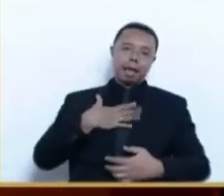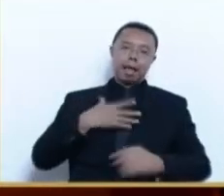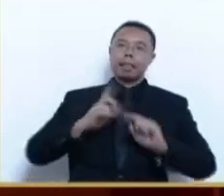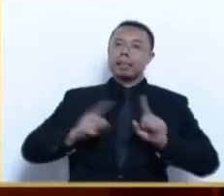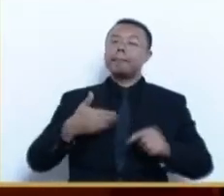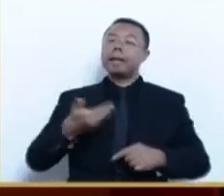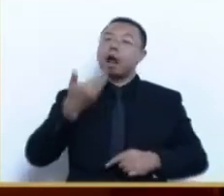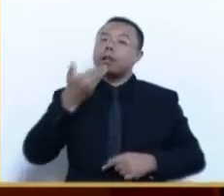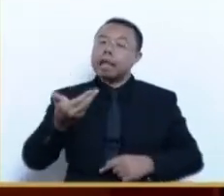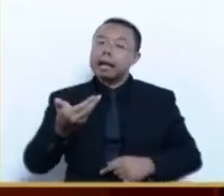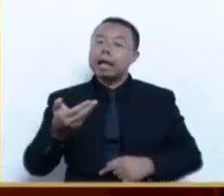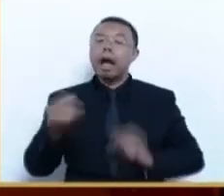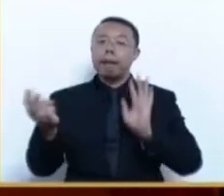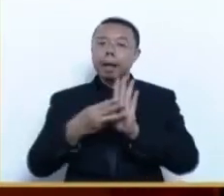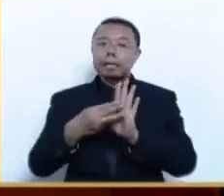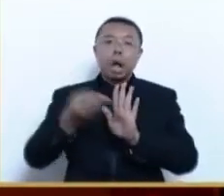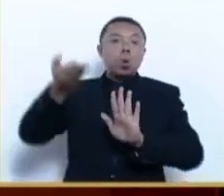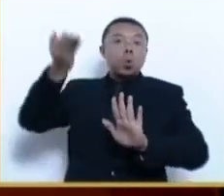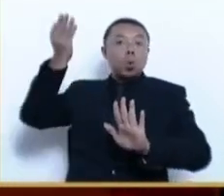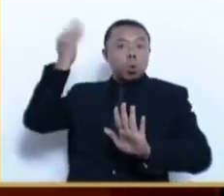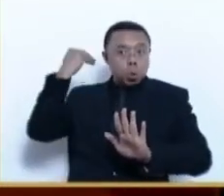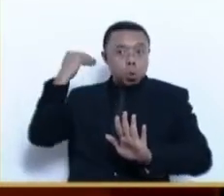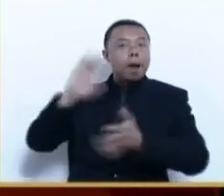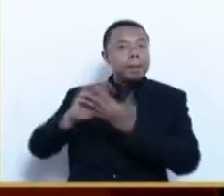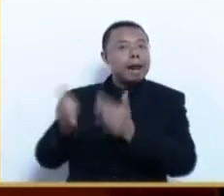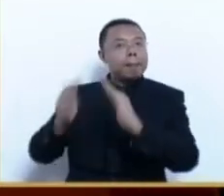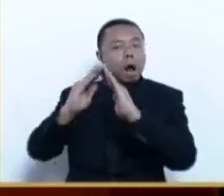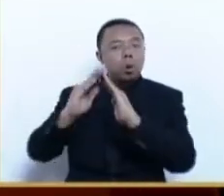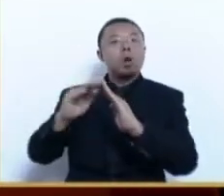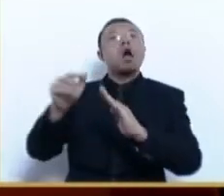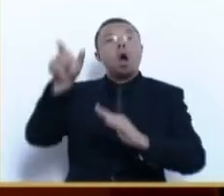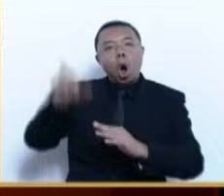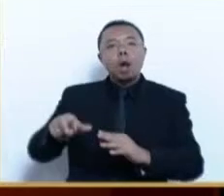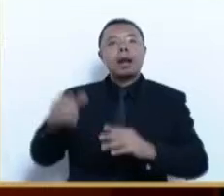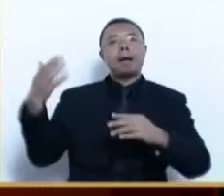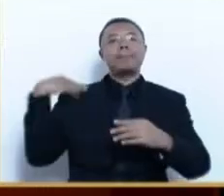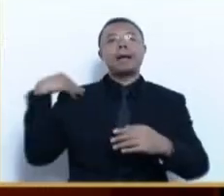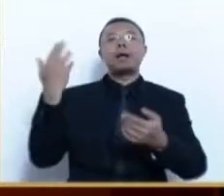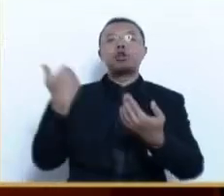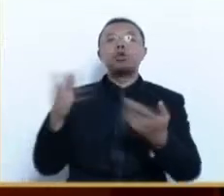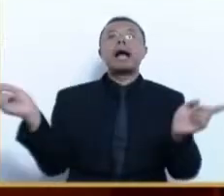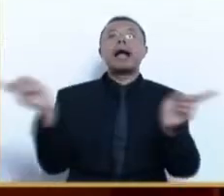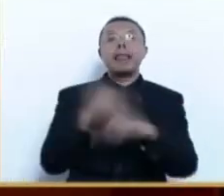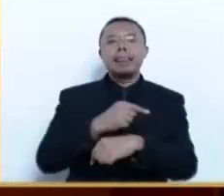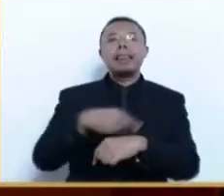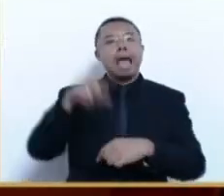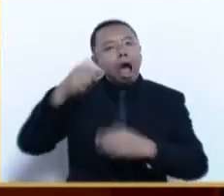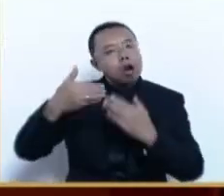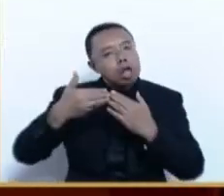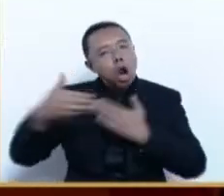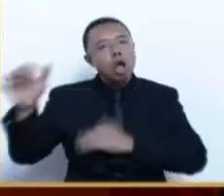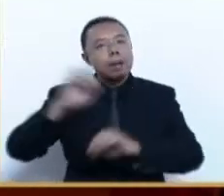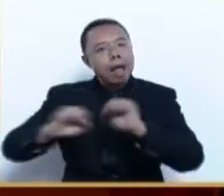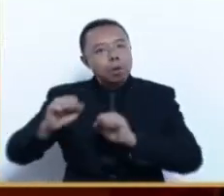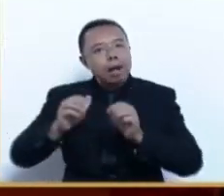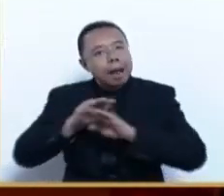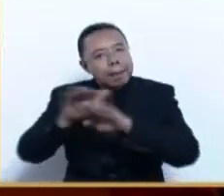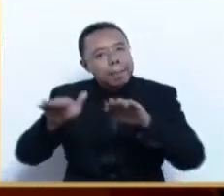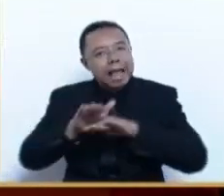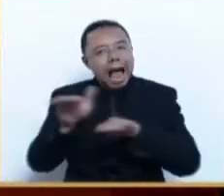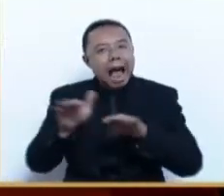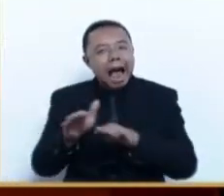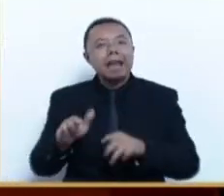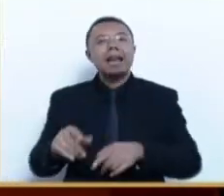kalau mempertanyakan masa lalu padahal ada pengganti yang seharusnya melanjutkan memelihara